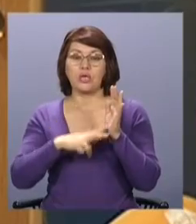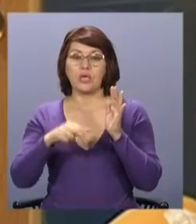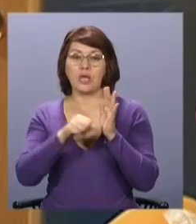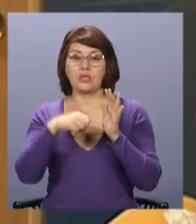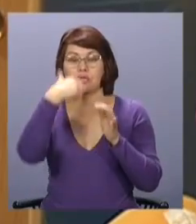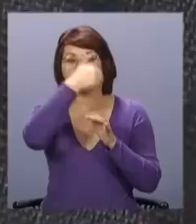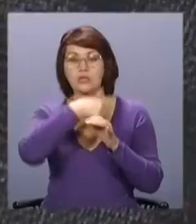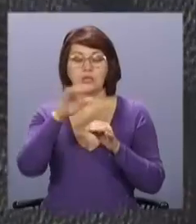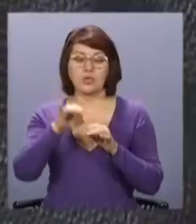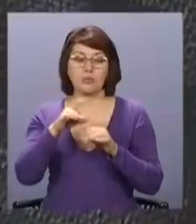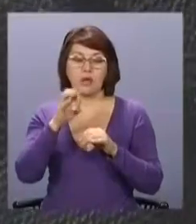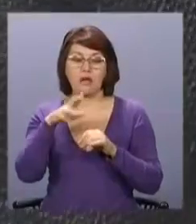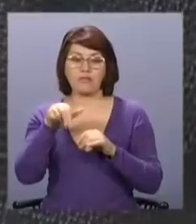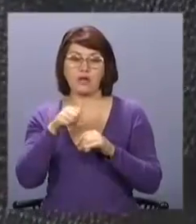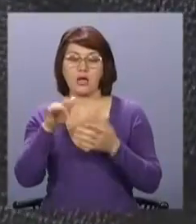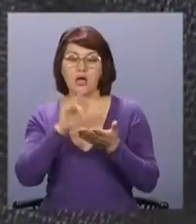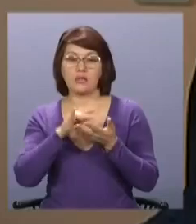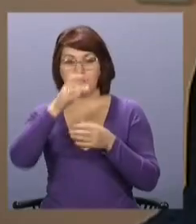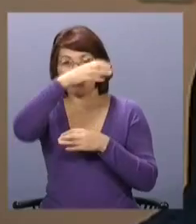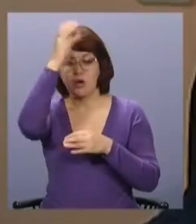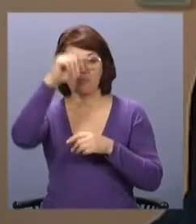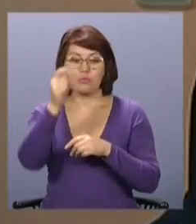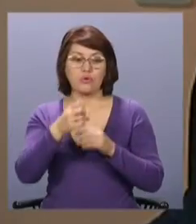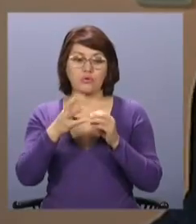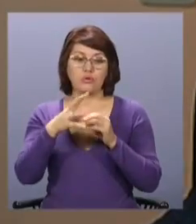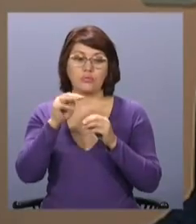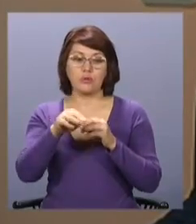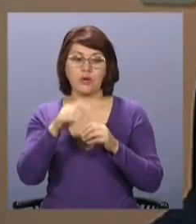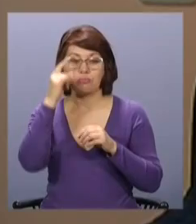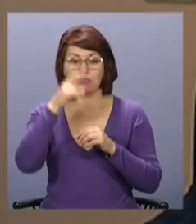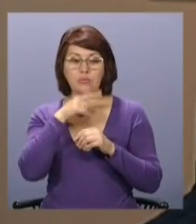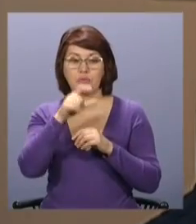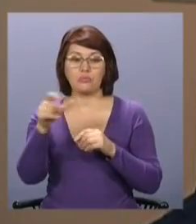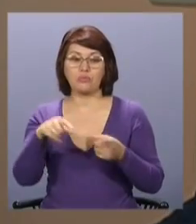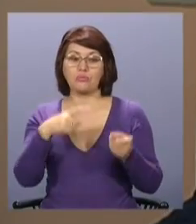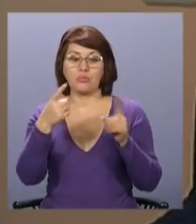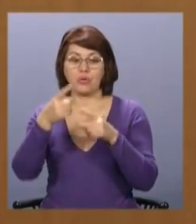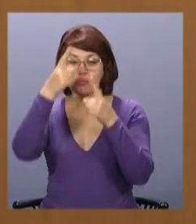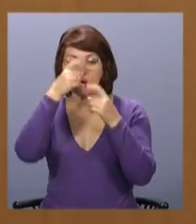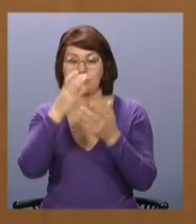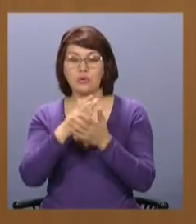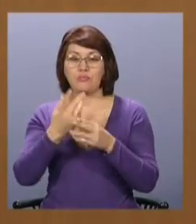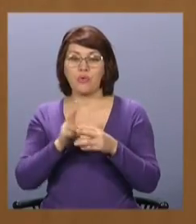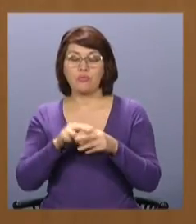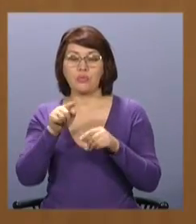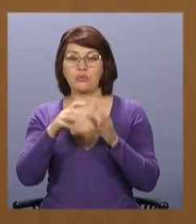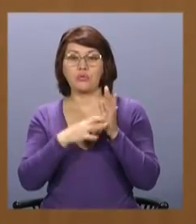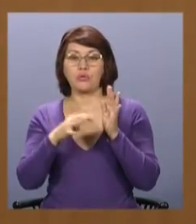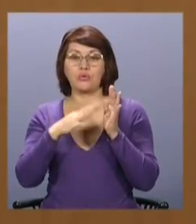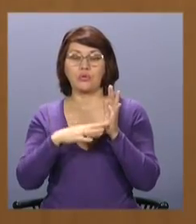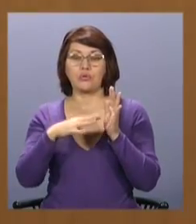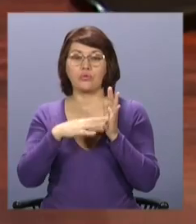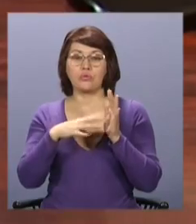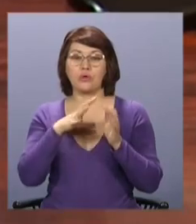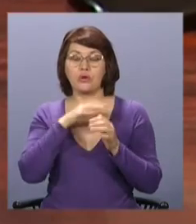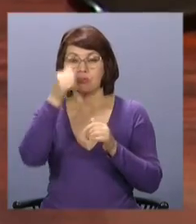1979-1986 жылы «Правда» газетінде Ауған соғысына 13 мыңнан астам қазақстандық аттанған деген мәлімет келтірілсе, 1999